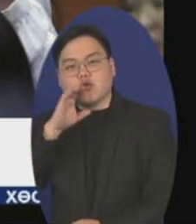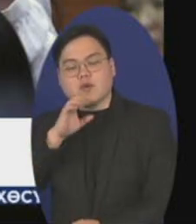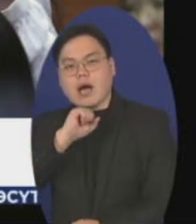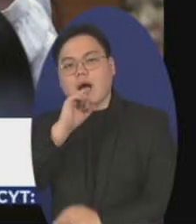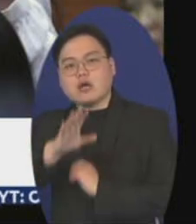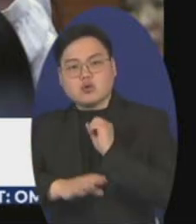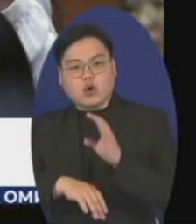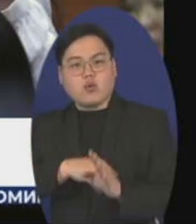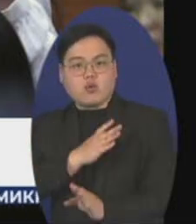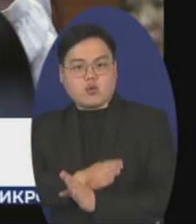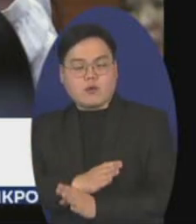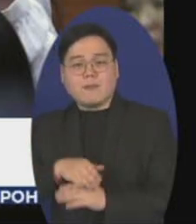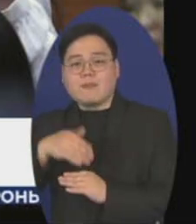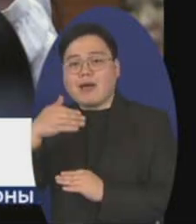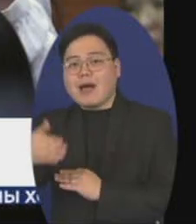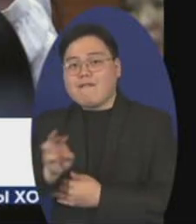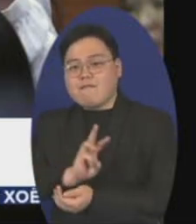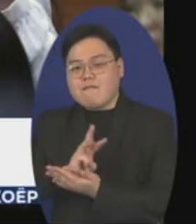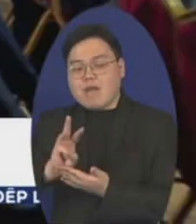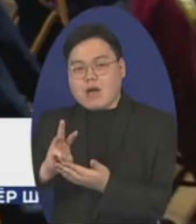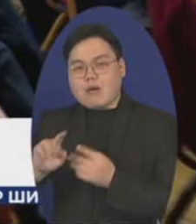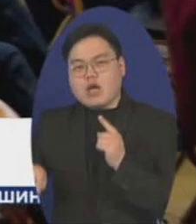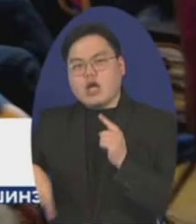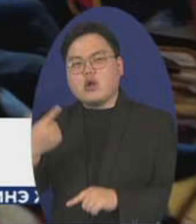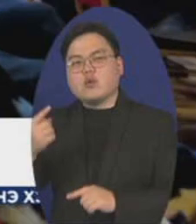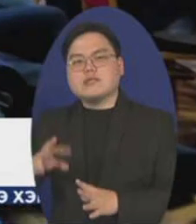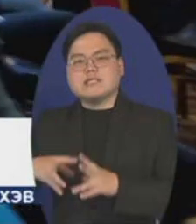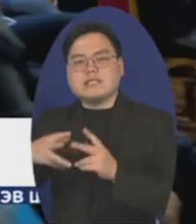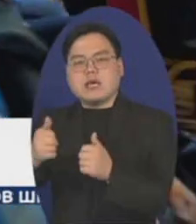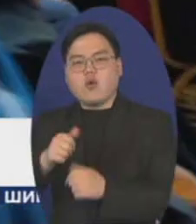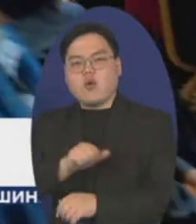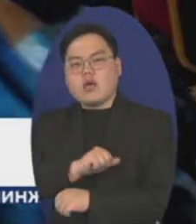Ди парламент цахим системийн хэрэглээг улам бүр өргөжүүлж олон